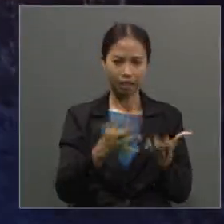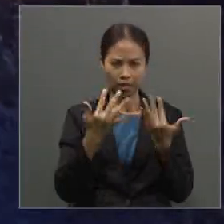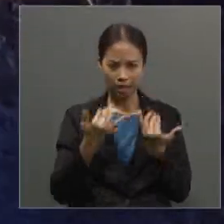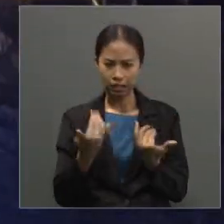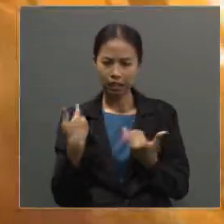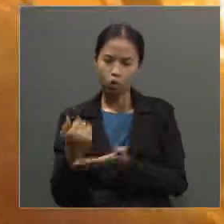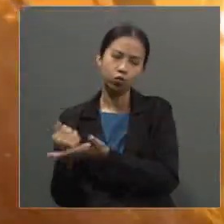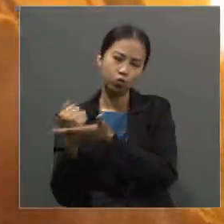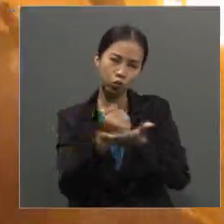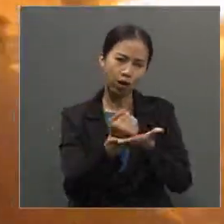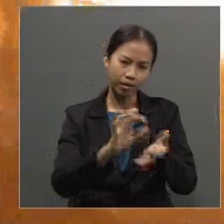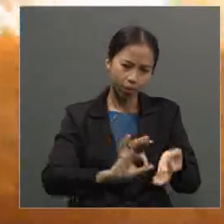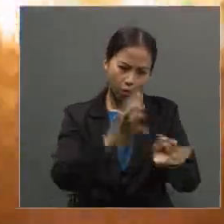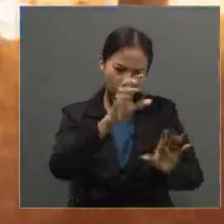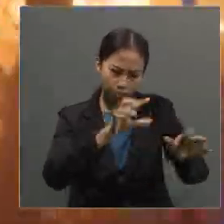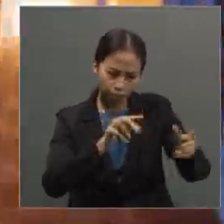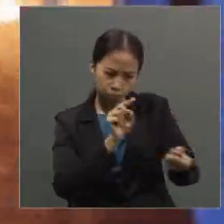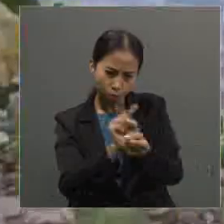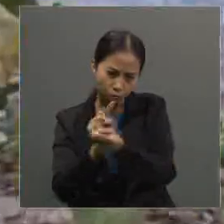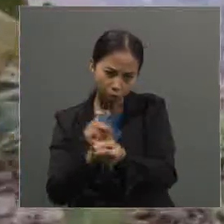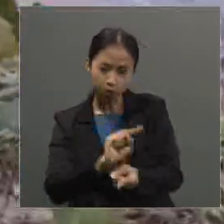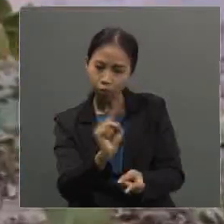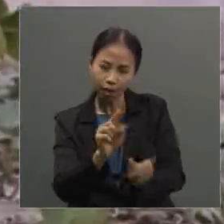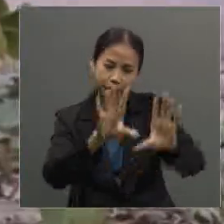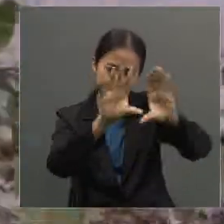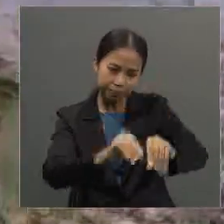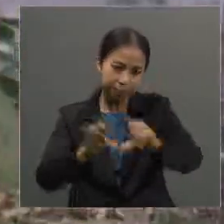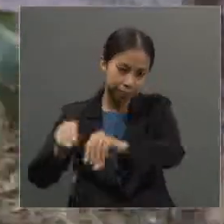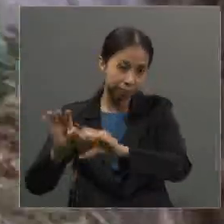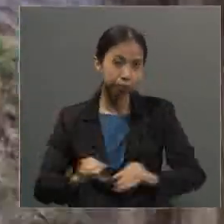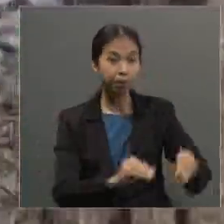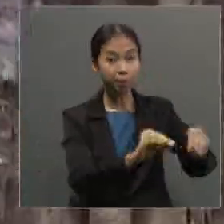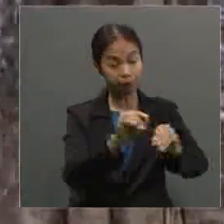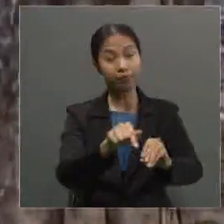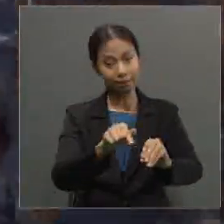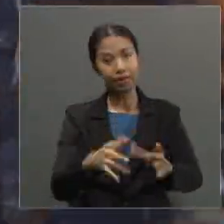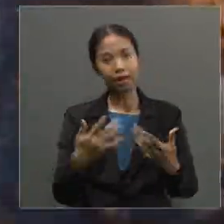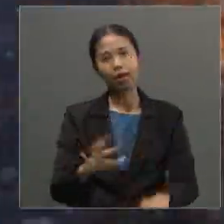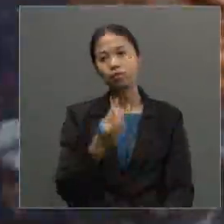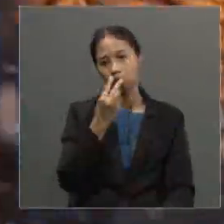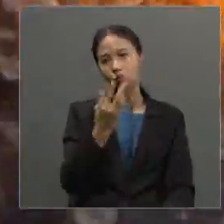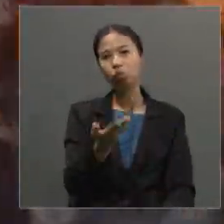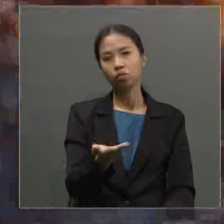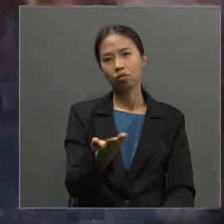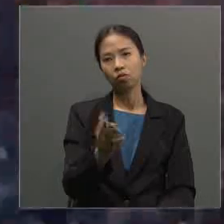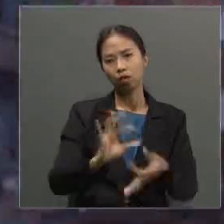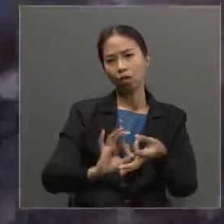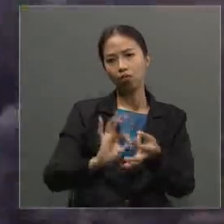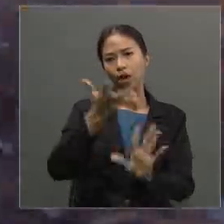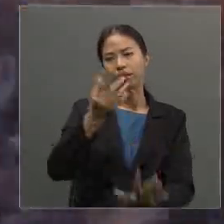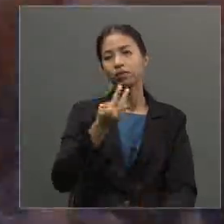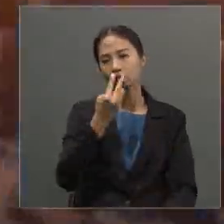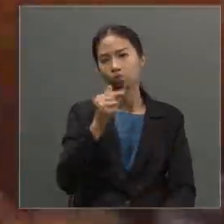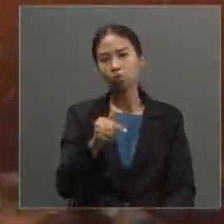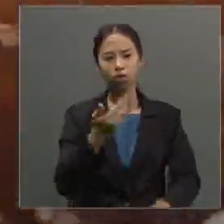ไปดับไฟป่าตามพิกัดที่ตรวจพบจุดความร้อนนั่นเองและภาพที่เห็นคุณผู้ชมเดี๋ยวพาไปดูกันเป็นไฟค่ะที่มีการบริหารจัด